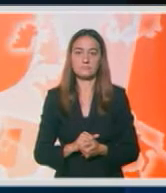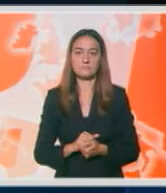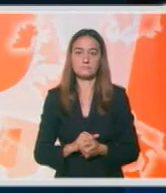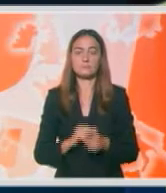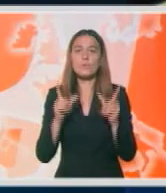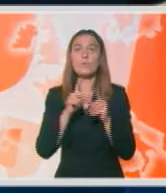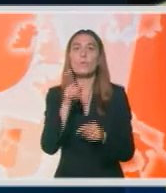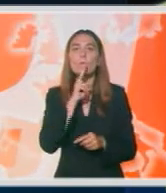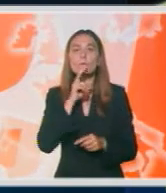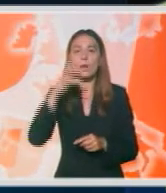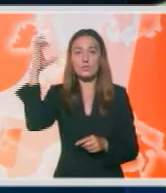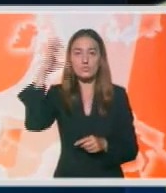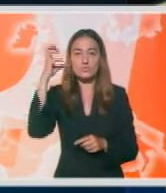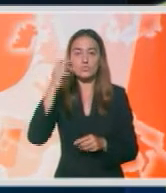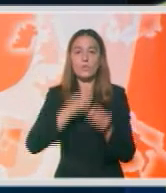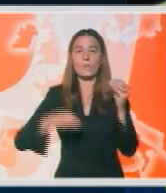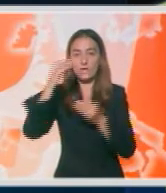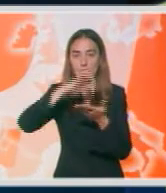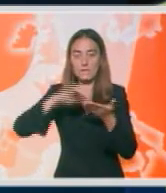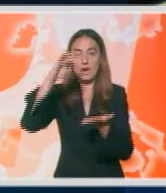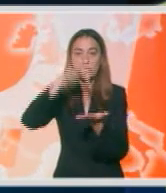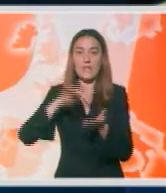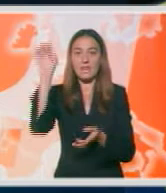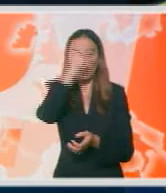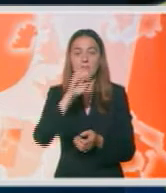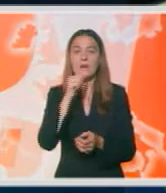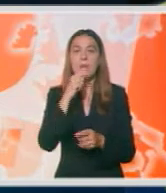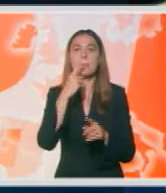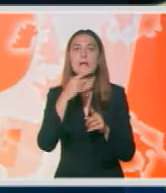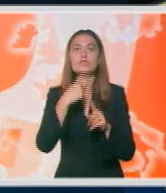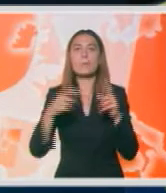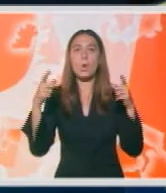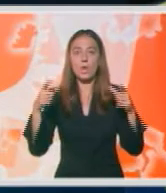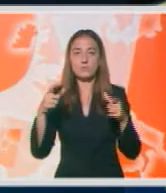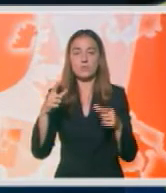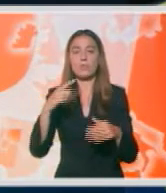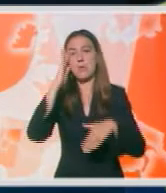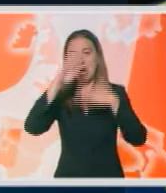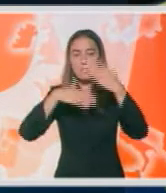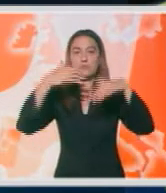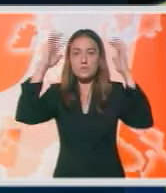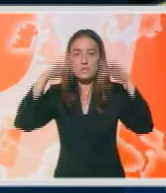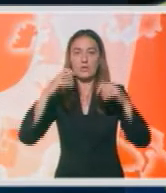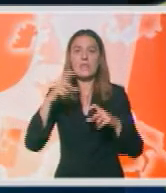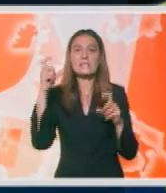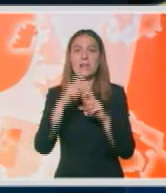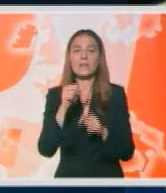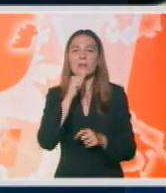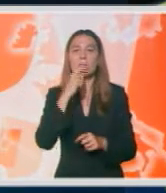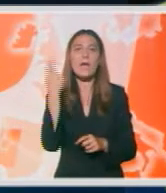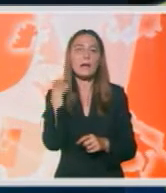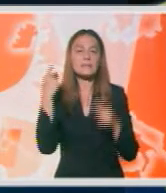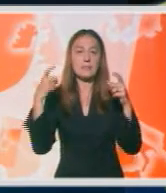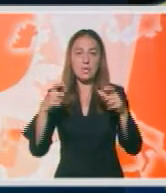U utorak pretežno sunčano u većem delu centralne Evrope i na Pirinejskom poluostrvu. Oblačno sa kišom u Skandinaviji i na